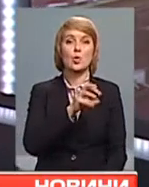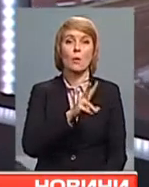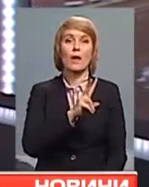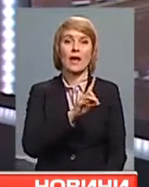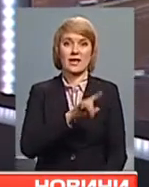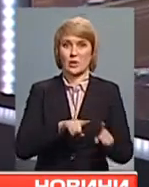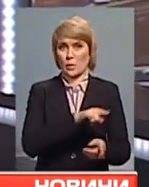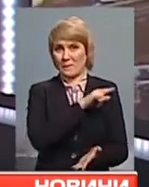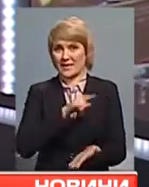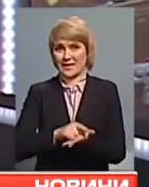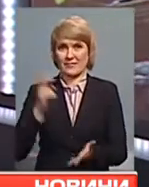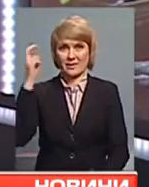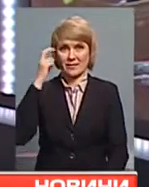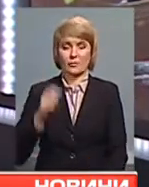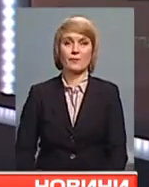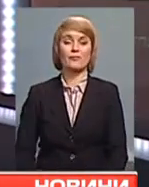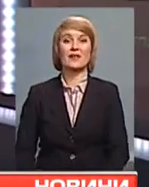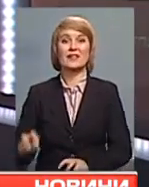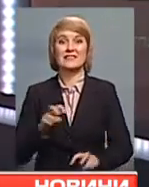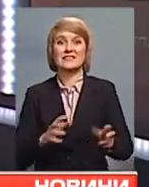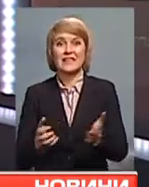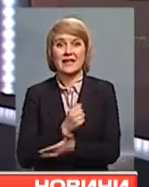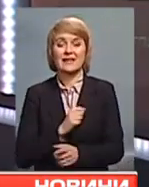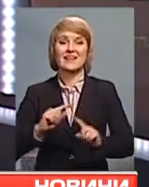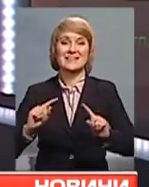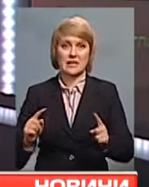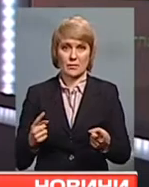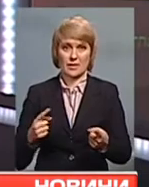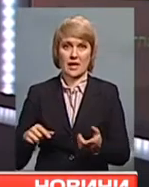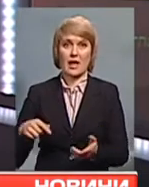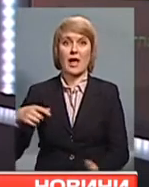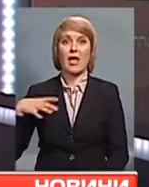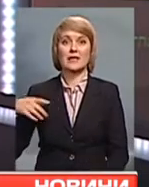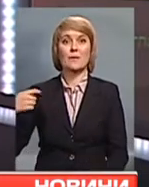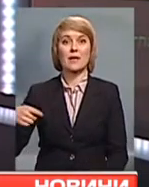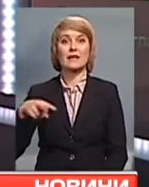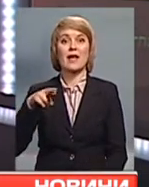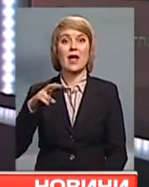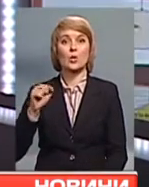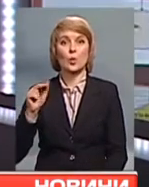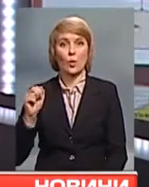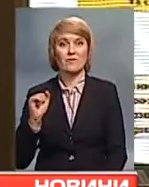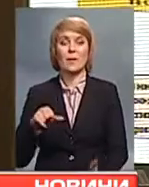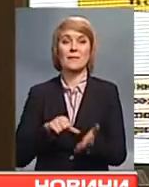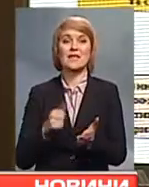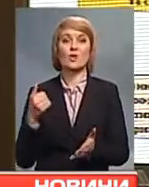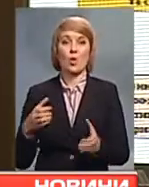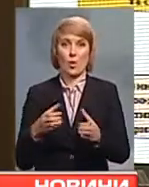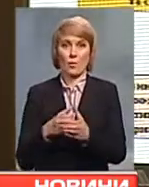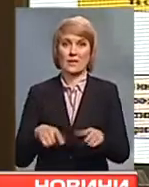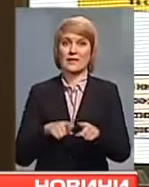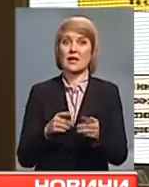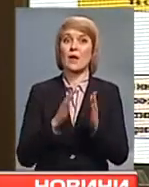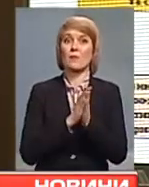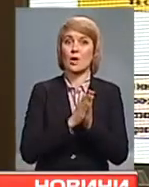Знайти і затримати екс-президента Віктора Януковича та представників його команди. З таким проханням Генпрокуратура України звернулася